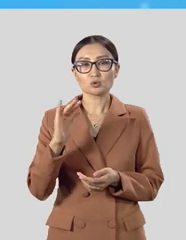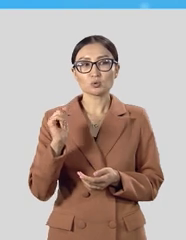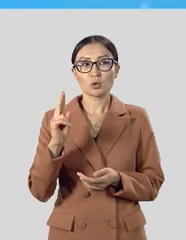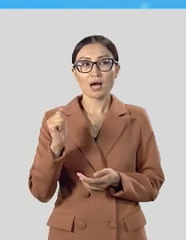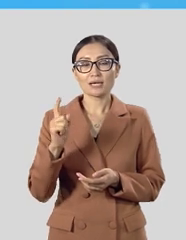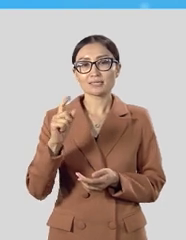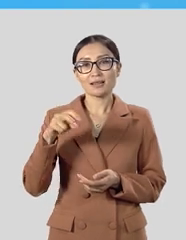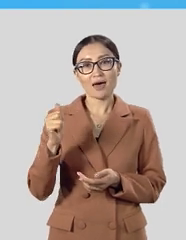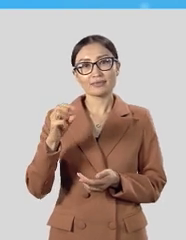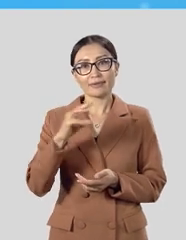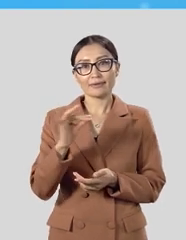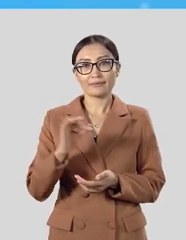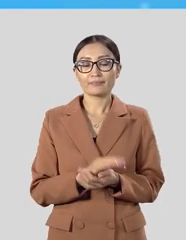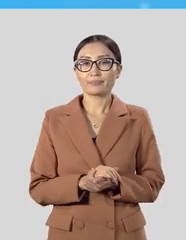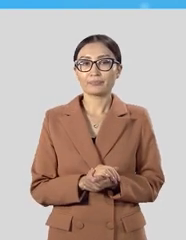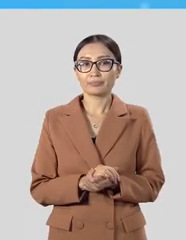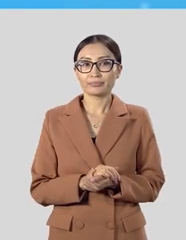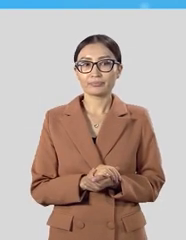Златки.